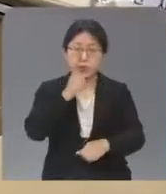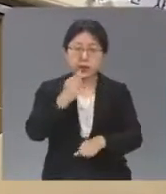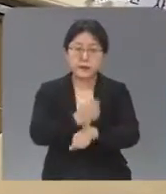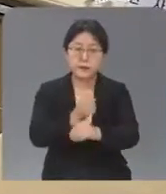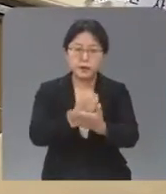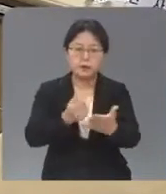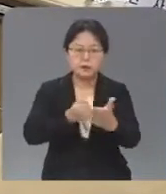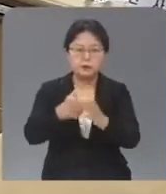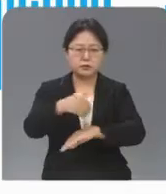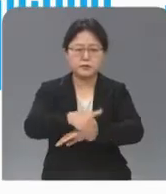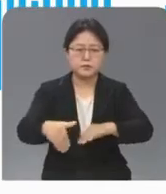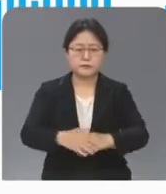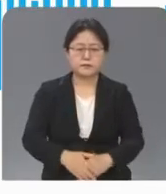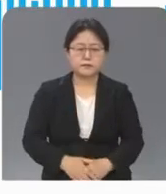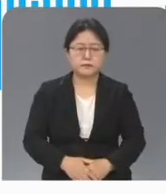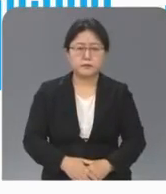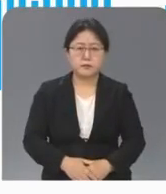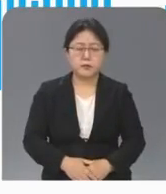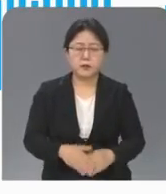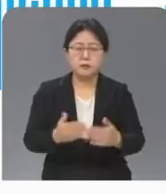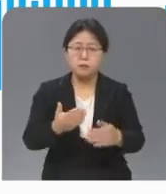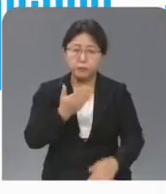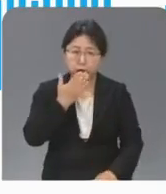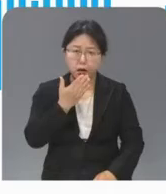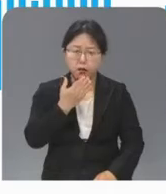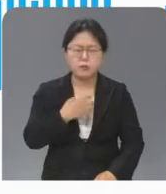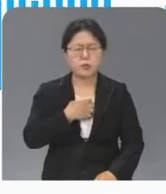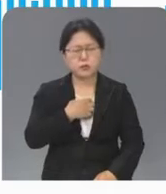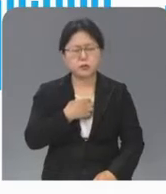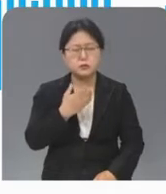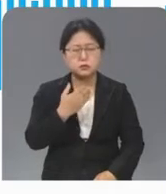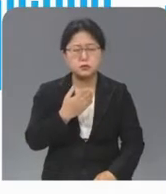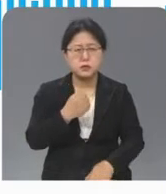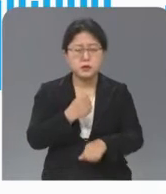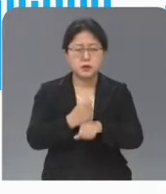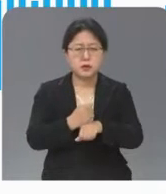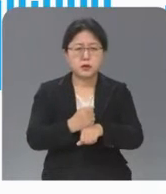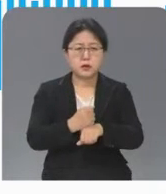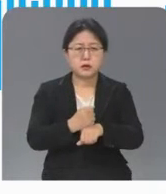결정하겠다고 밝혔습니다. 그럴 수도 있고 걱정이 된다라고 하는